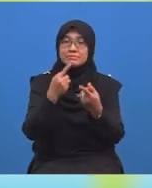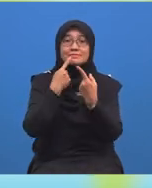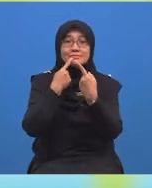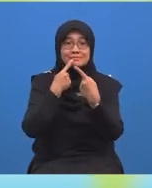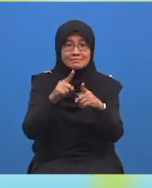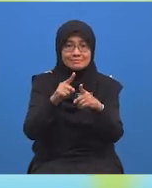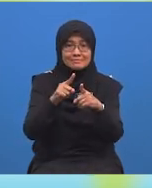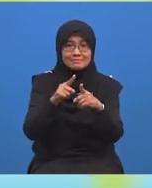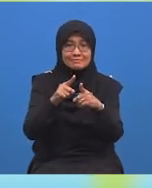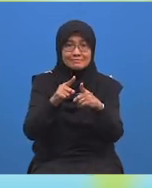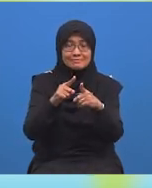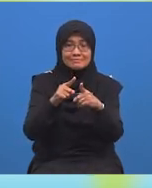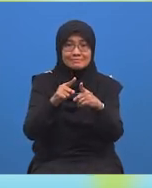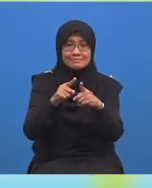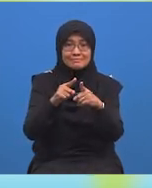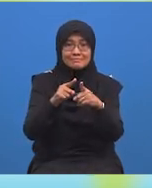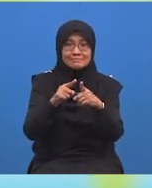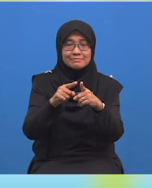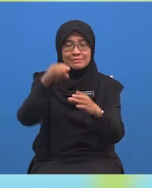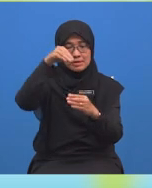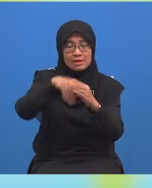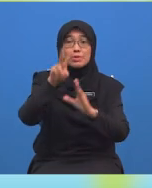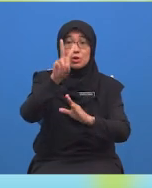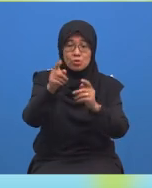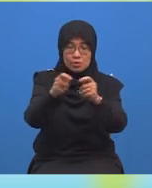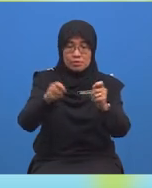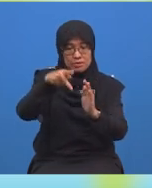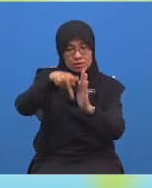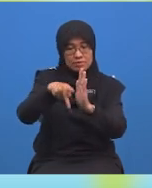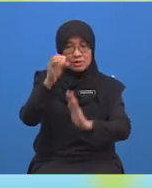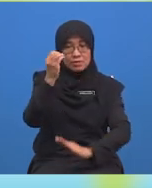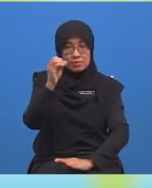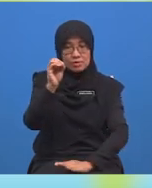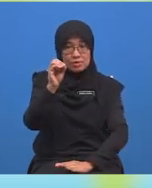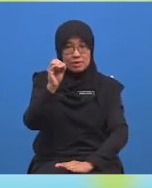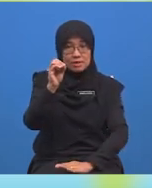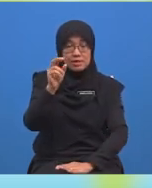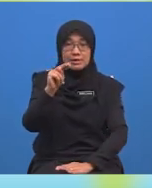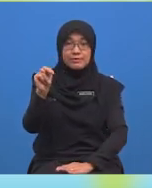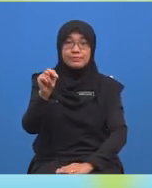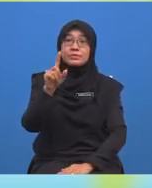jawapan akhir adalah dalam dua tempat perpuluhan, iaitu